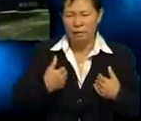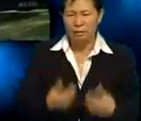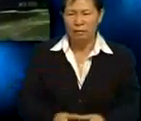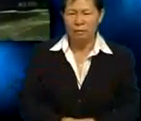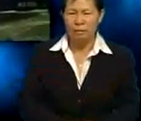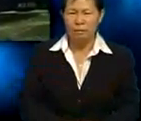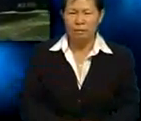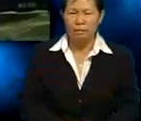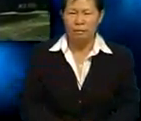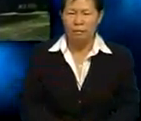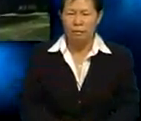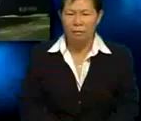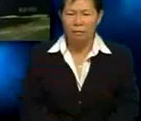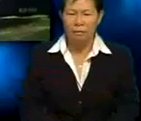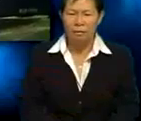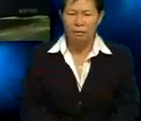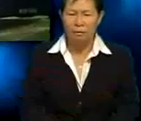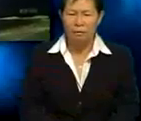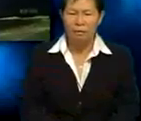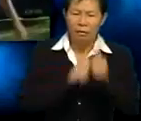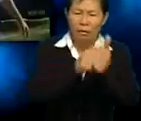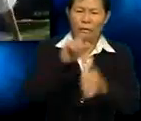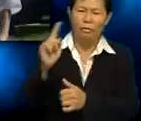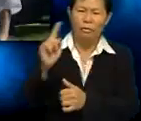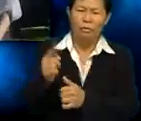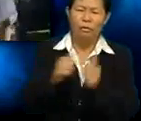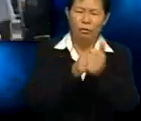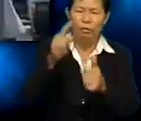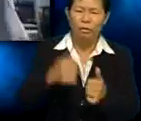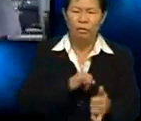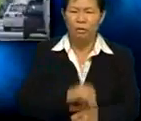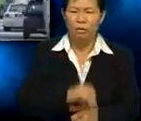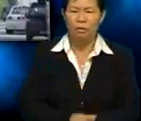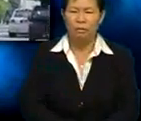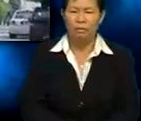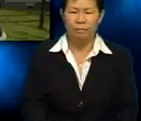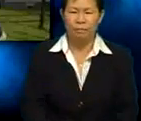putung? Ha. Kat mana? Tak apa, ikut je saya. Cakaplah kat mana.